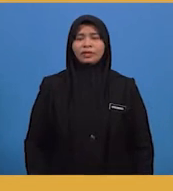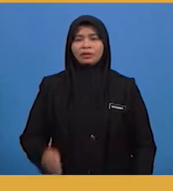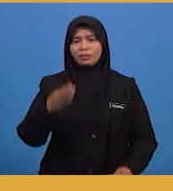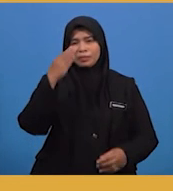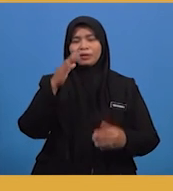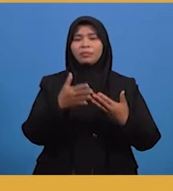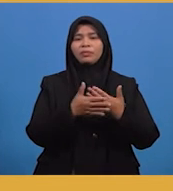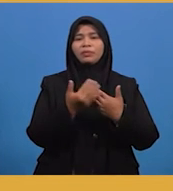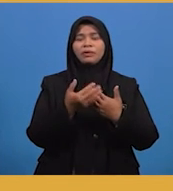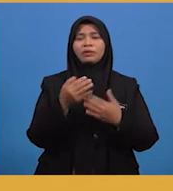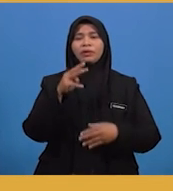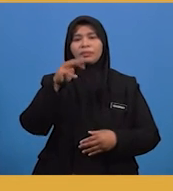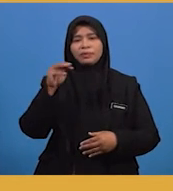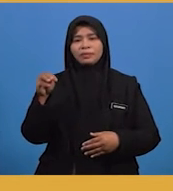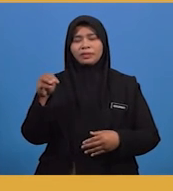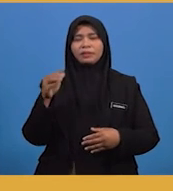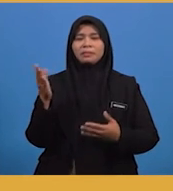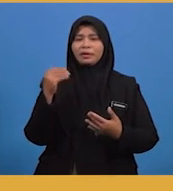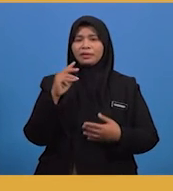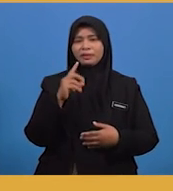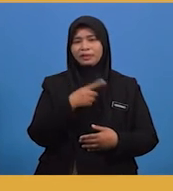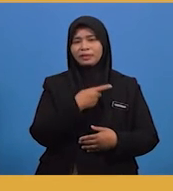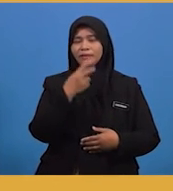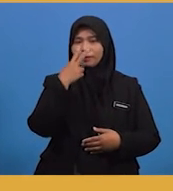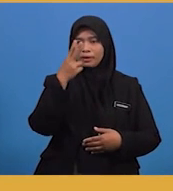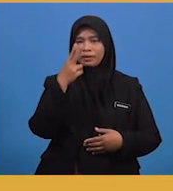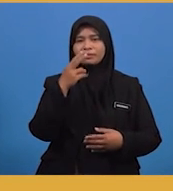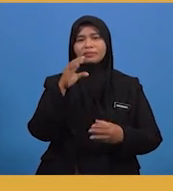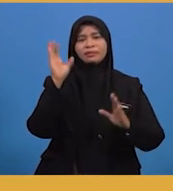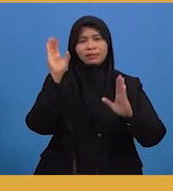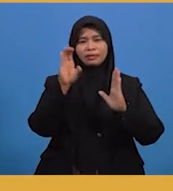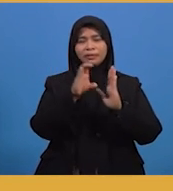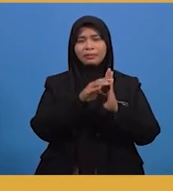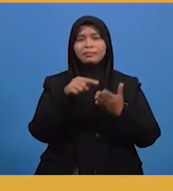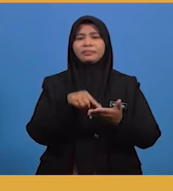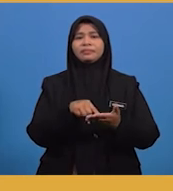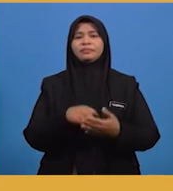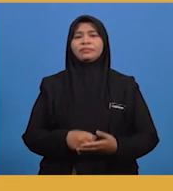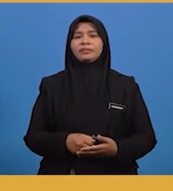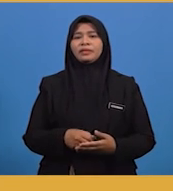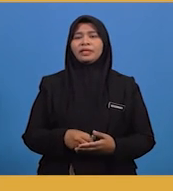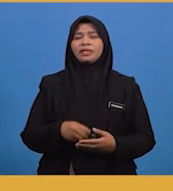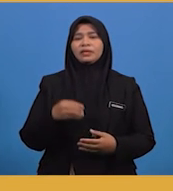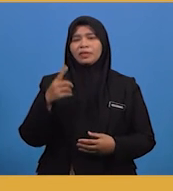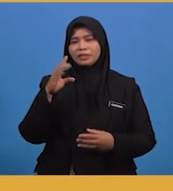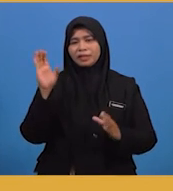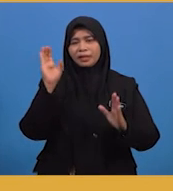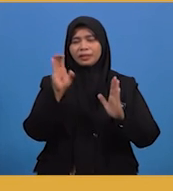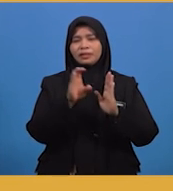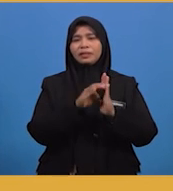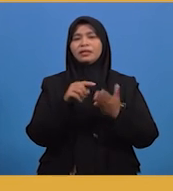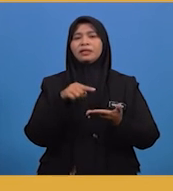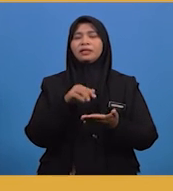Bagi memudahkan murid-murid, mari kita lihat carta ini. Di mana carta